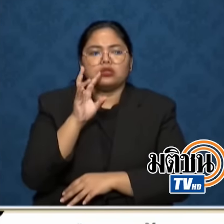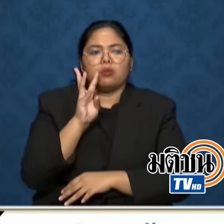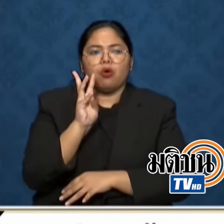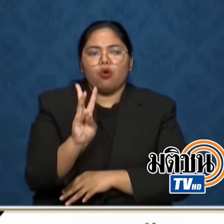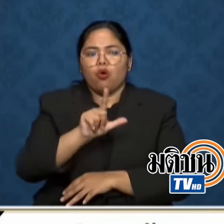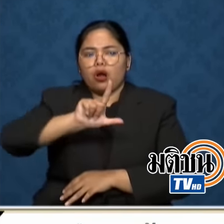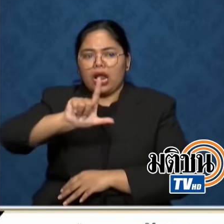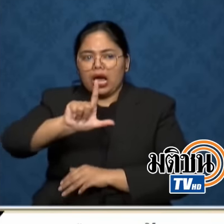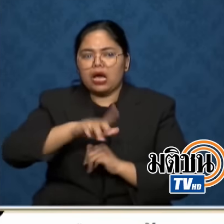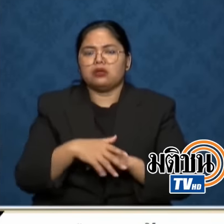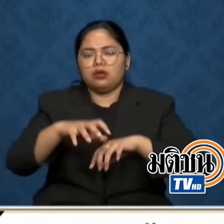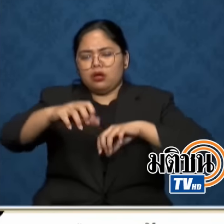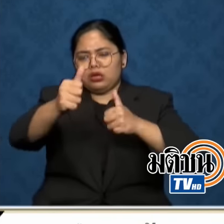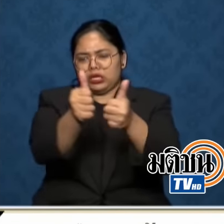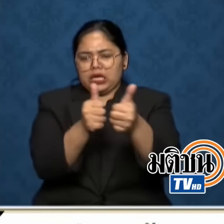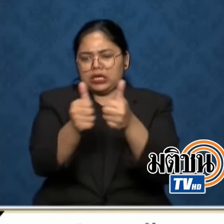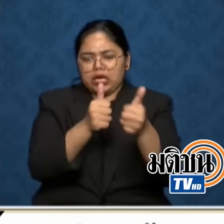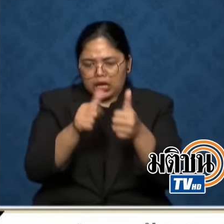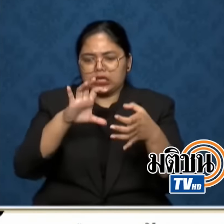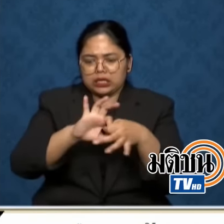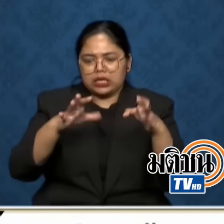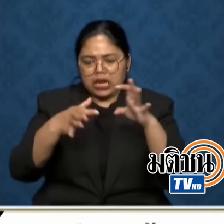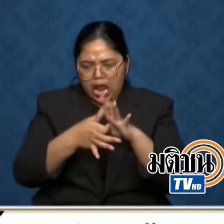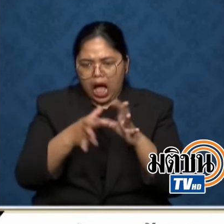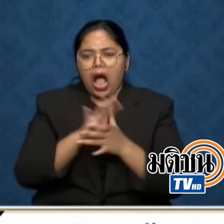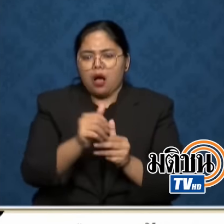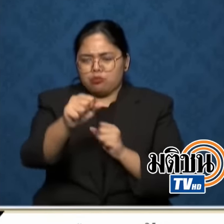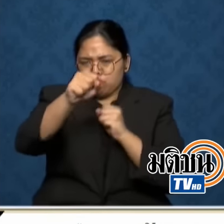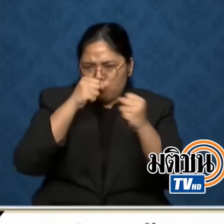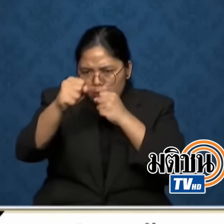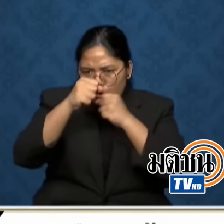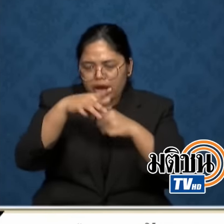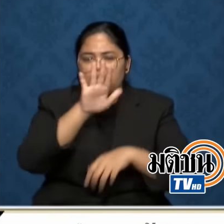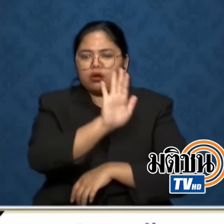การแข่งขันกีฬามวยไทยเพื่อสร้างกระแสความตื่นตัว